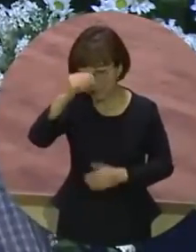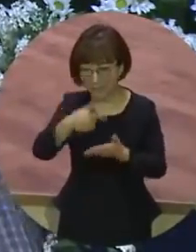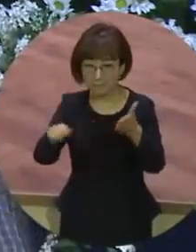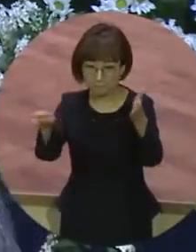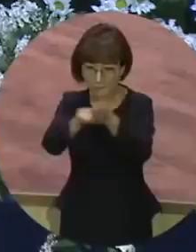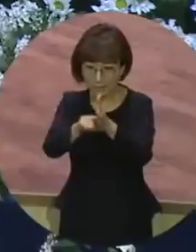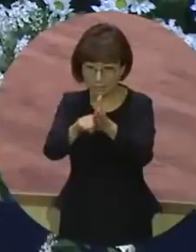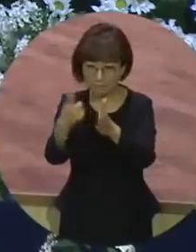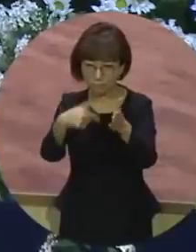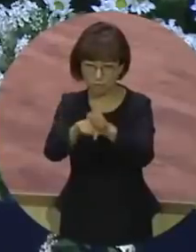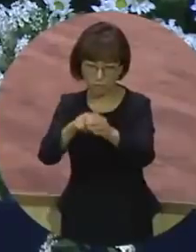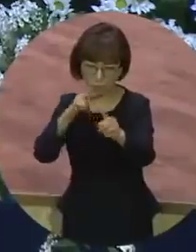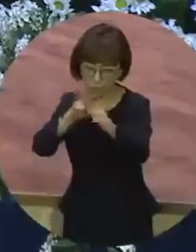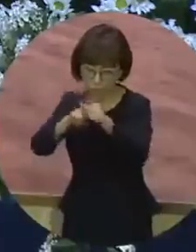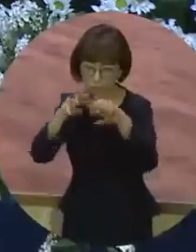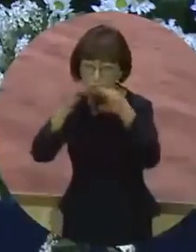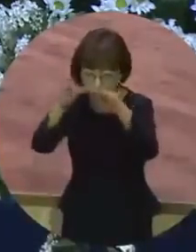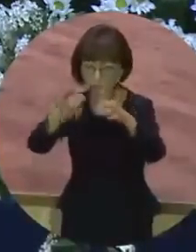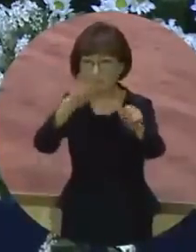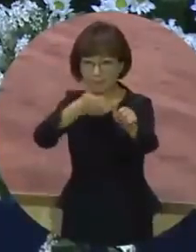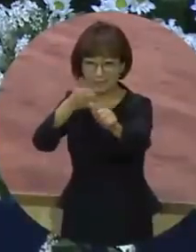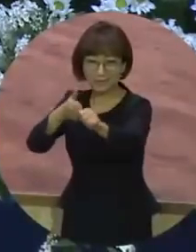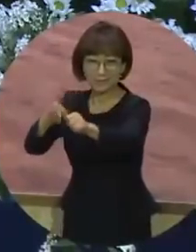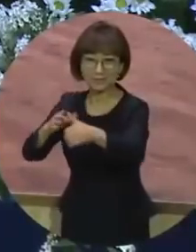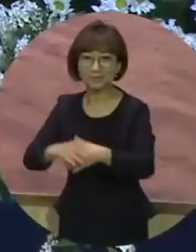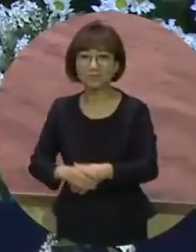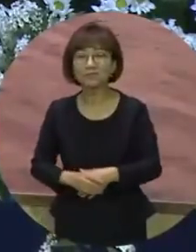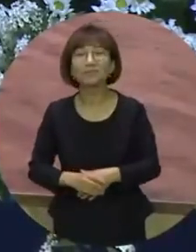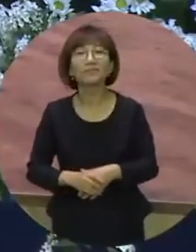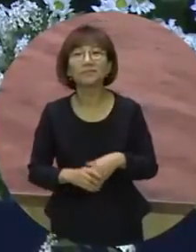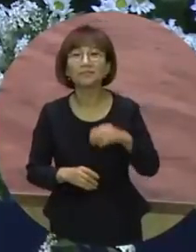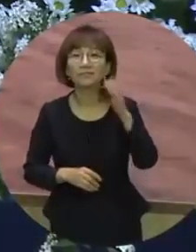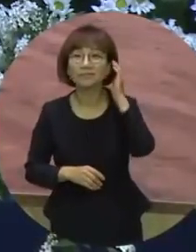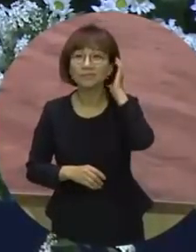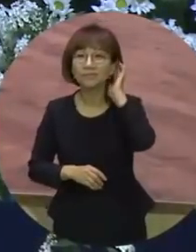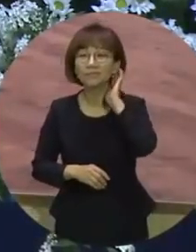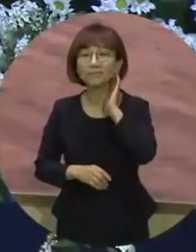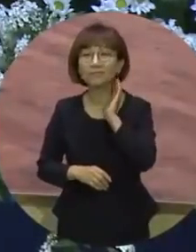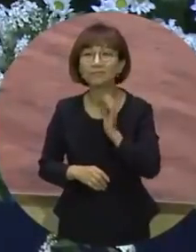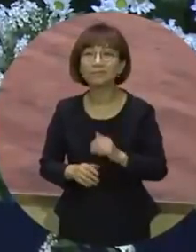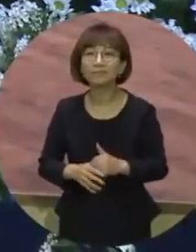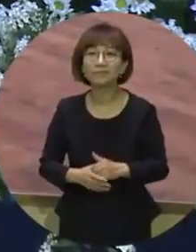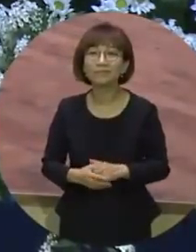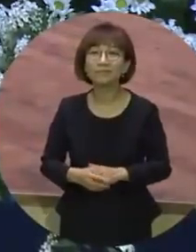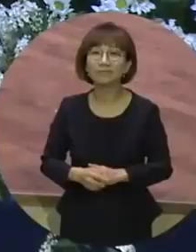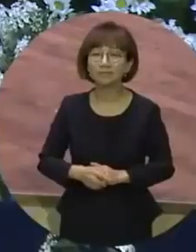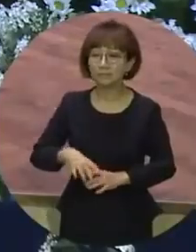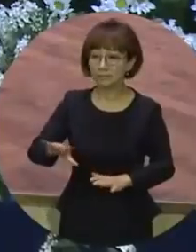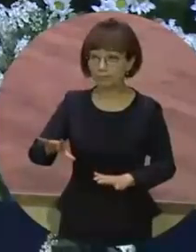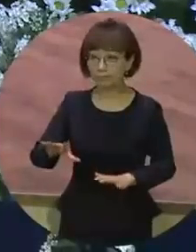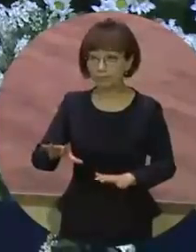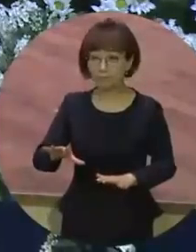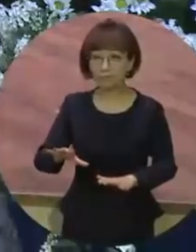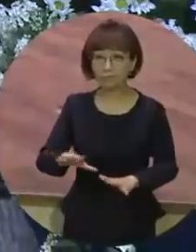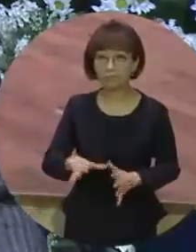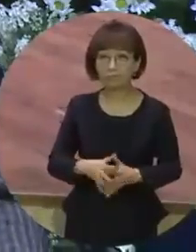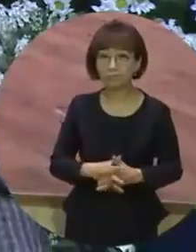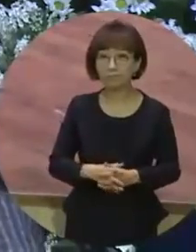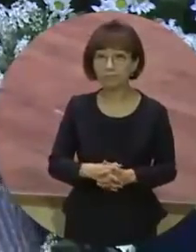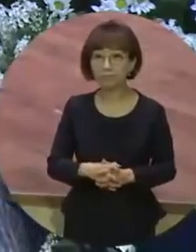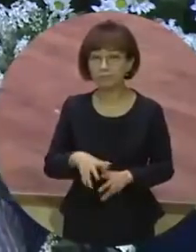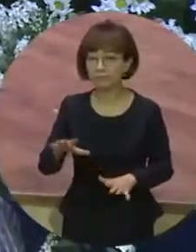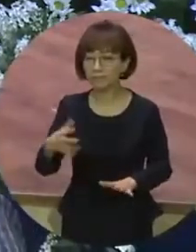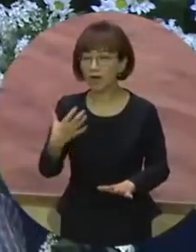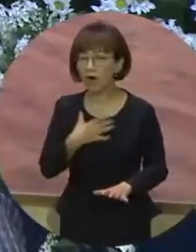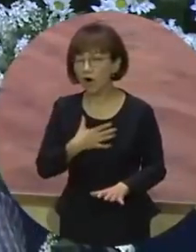축복합니다. 결론입니다. 걱정에 대해서 이런 말이죠. 걱정 많이 하죠. 걱정에 대해서 이런 말을 하고 있어요. 걱정하려면